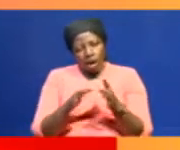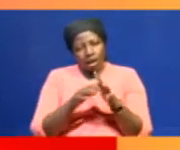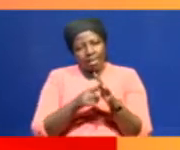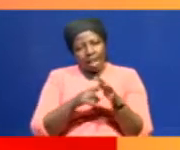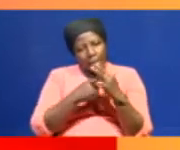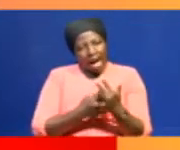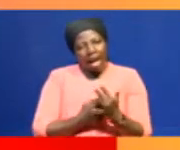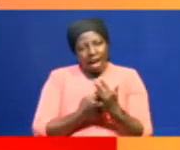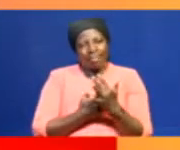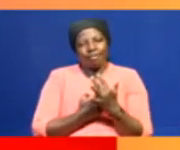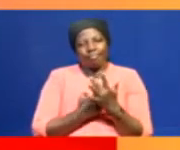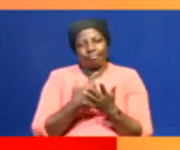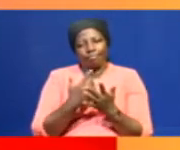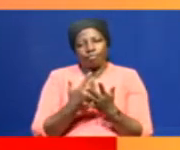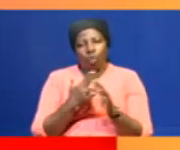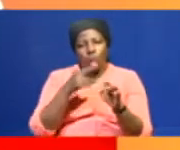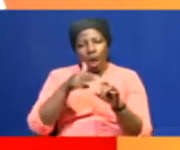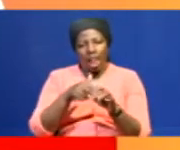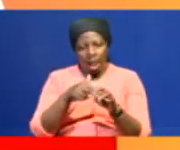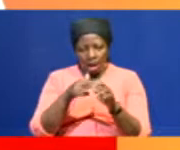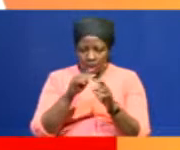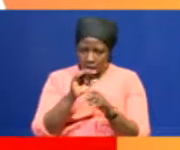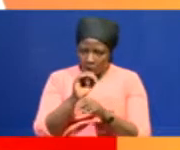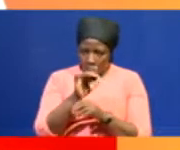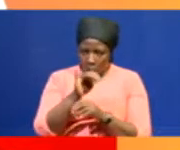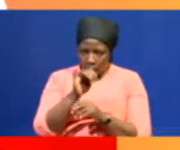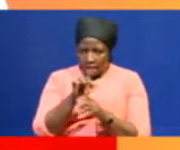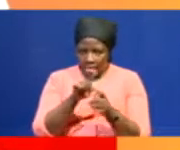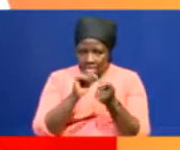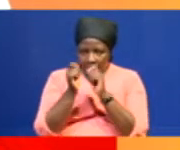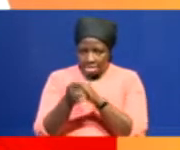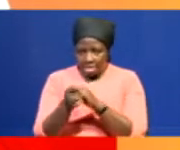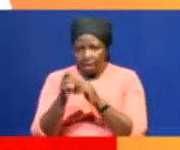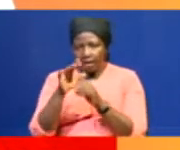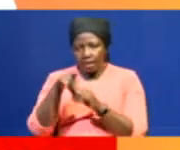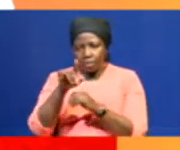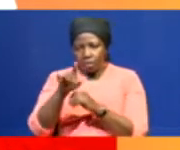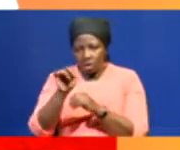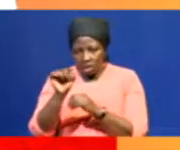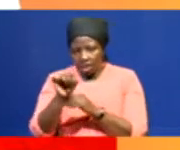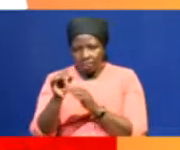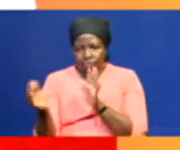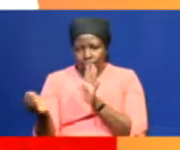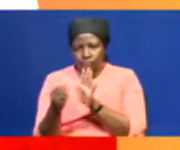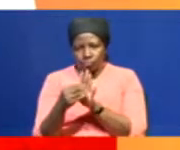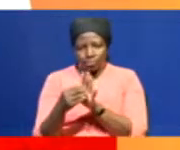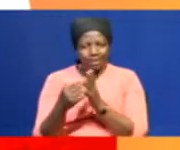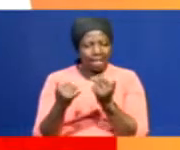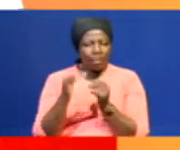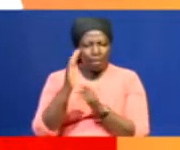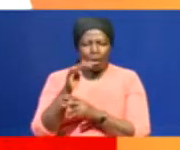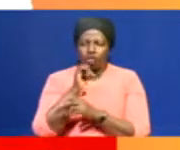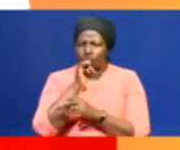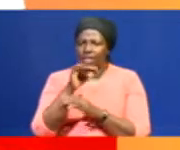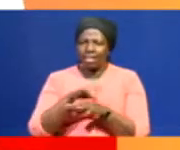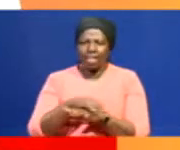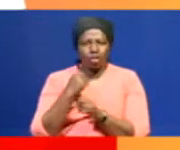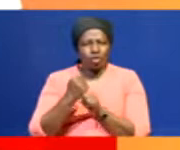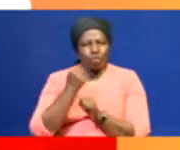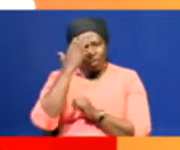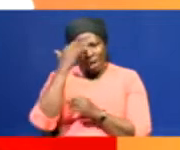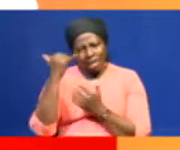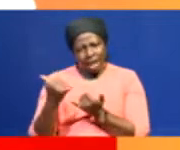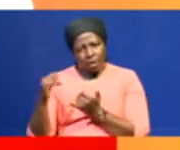kuweka plugs, kufanya nini, vitu mingi, hawatapata kazi kwa sababu sasa tumeenda katika ile pikipiki ambayo maintenance